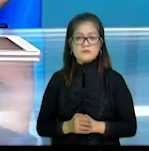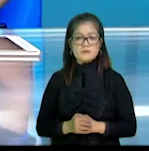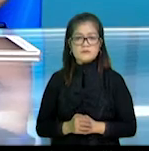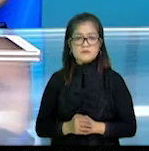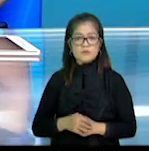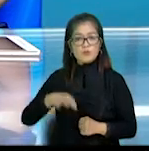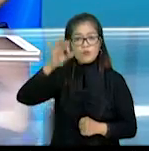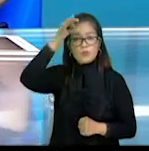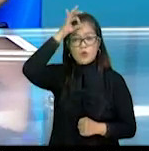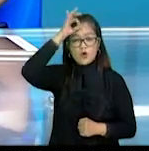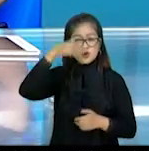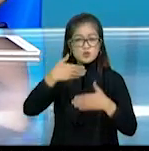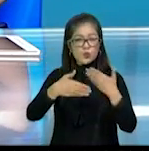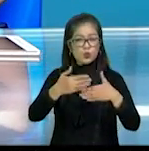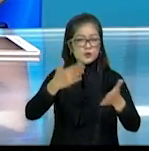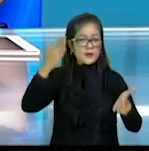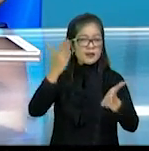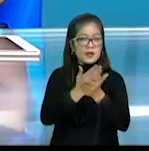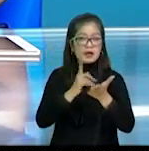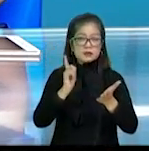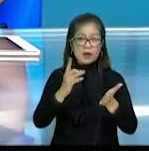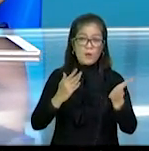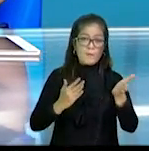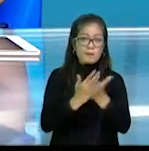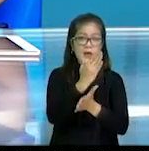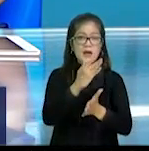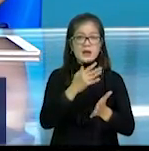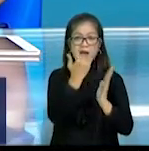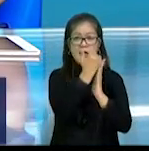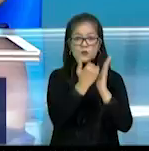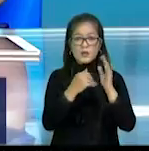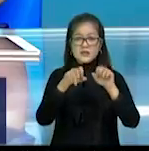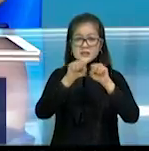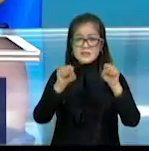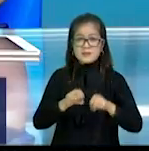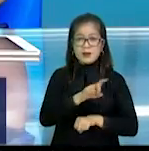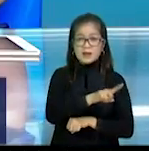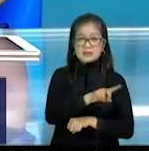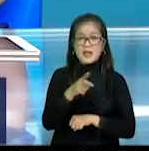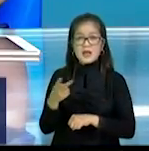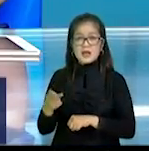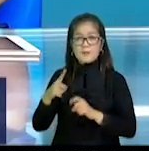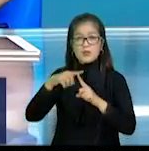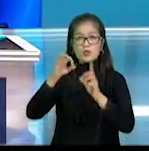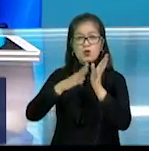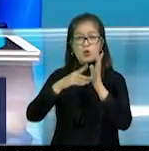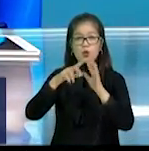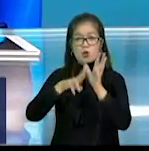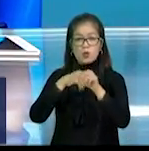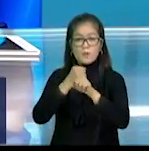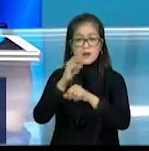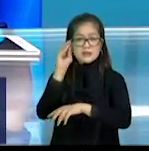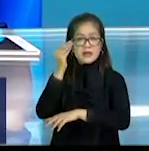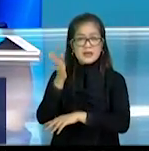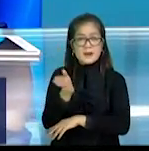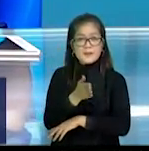Hai pemirsa polisi terus melakukan penindakan pelanggaran Aturan sistem ganjil genap di kawasan Tomang Raya Jakarta Barat kebijakan ini